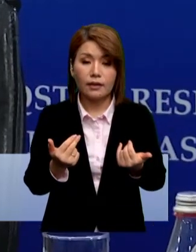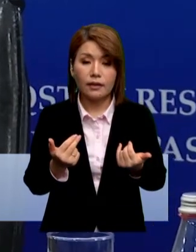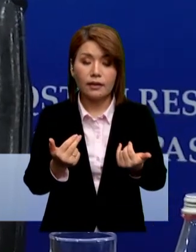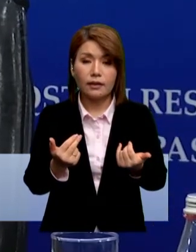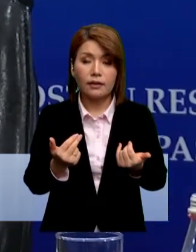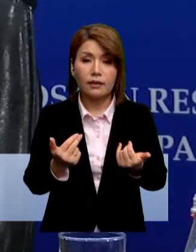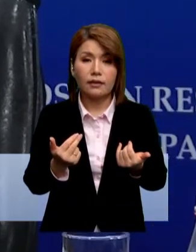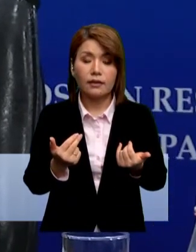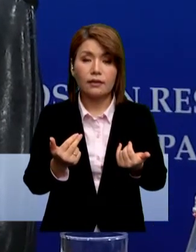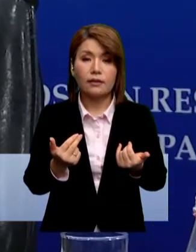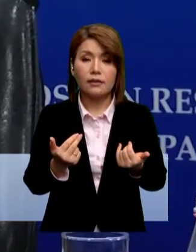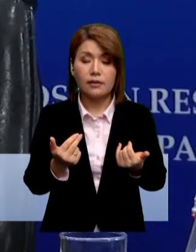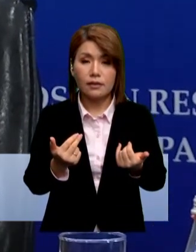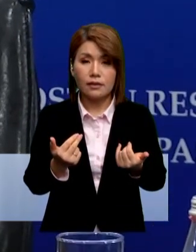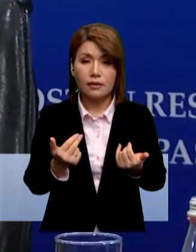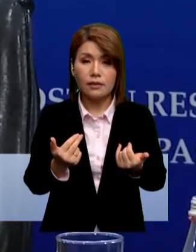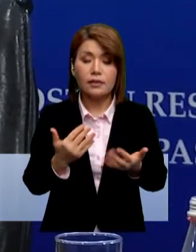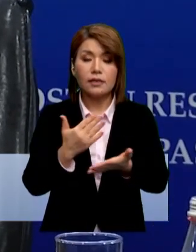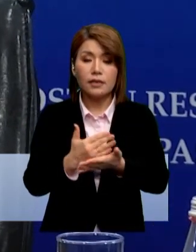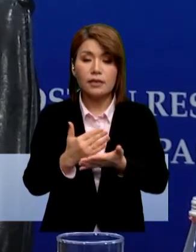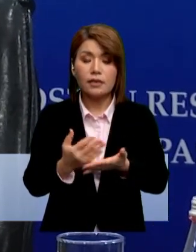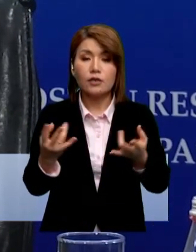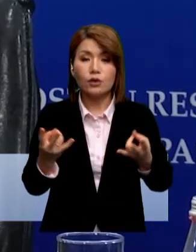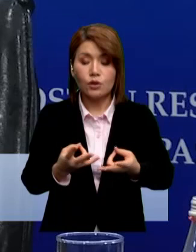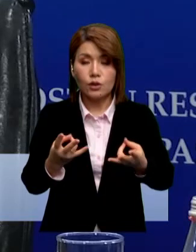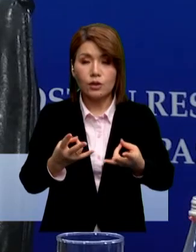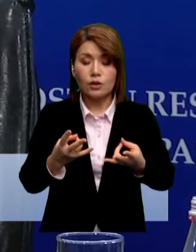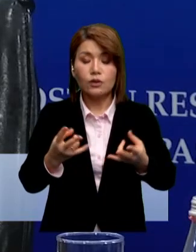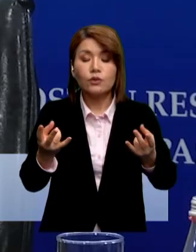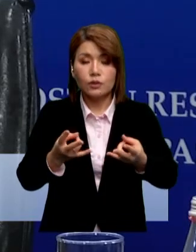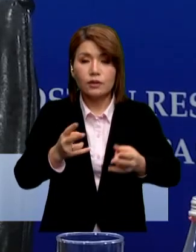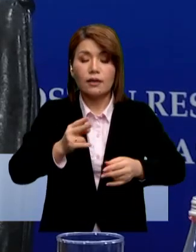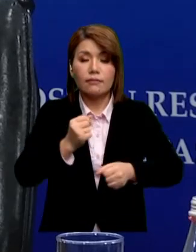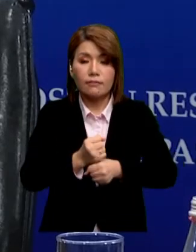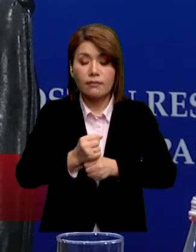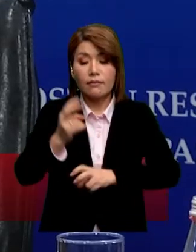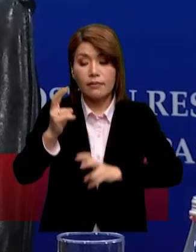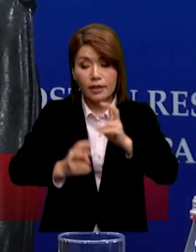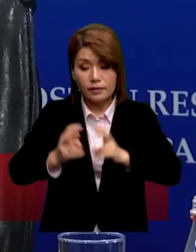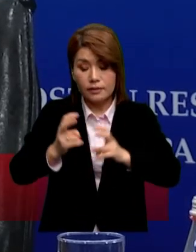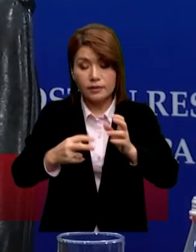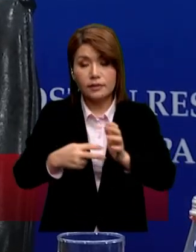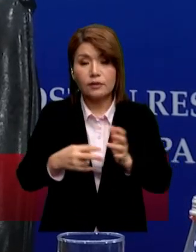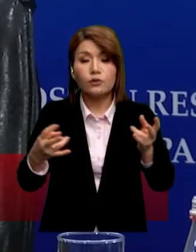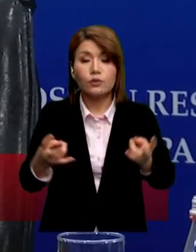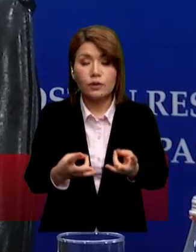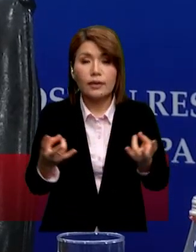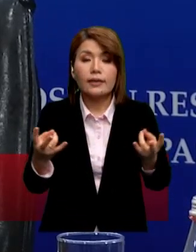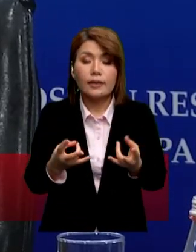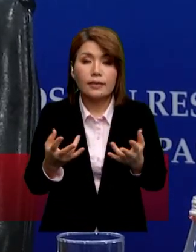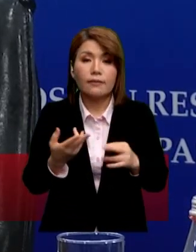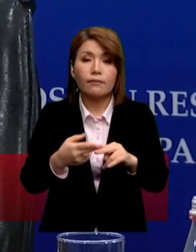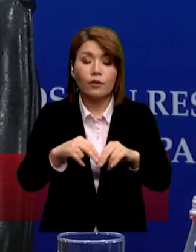Вот я считаю, что необходимо работать по сдерживанию цен с производителями. То есть необходимо